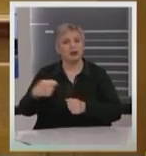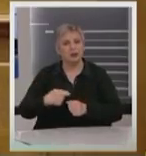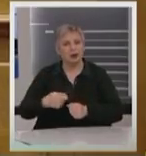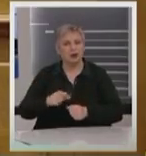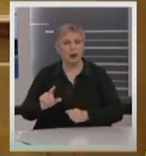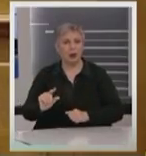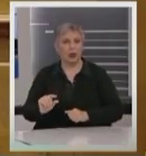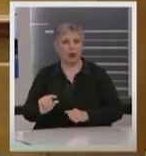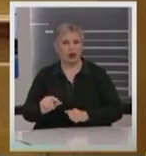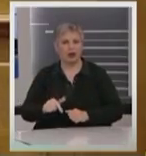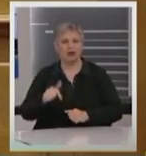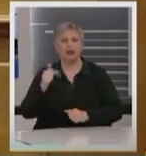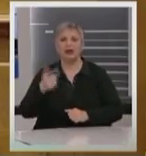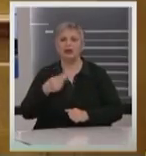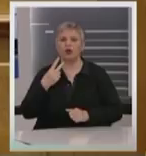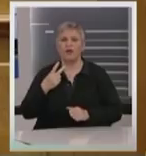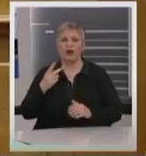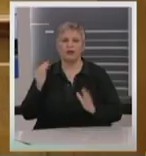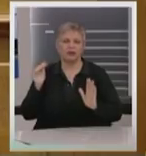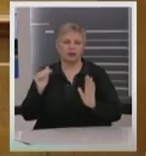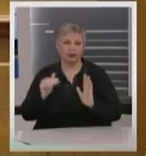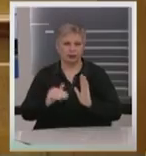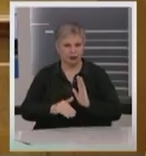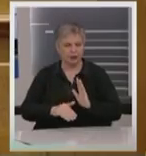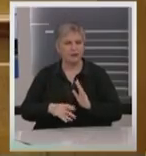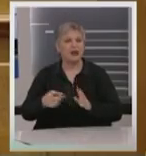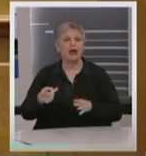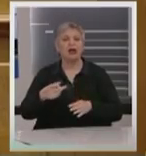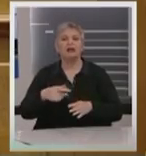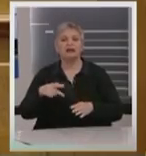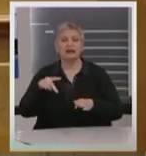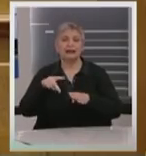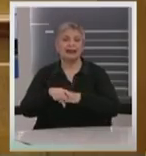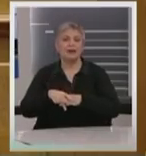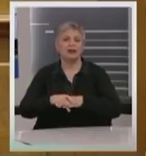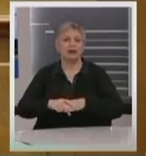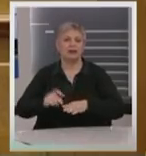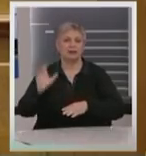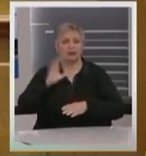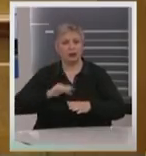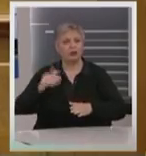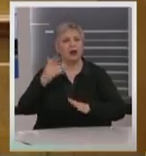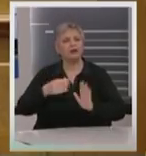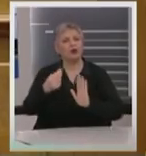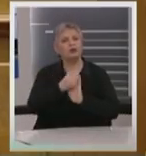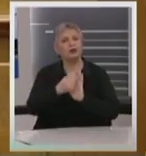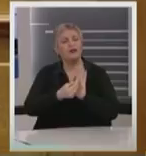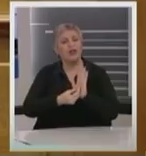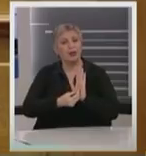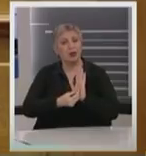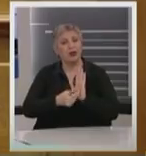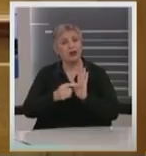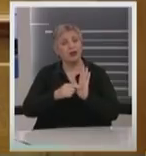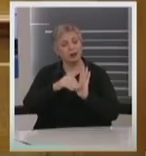αξιών, στην κατάταξη της Παγκόσμιας Τράπεζας έχουμε πέσει 6 θέσεις επί των ημερών